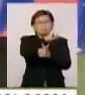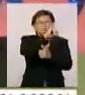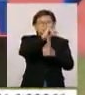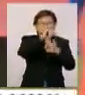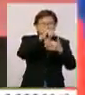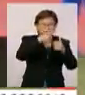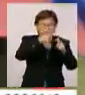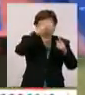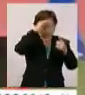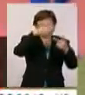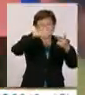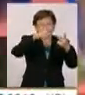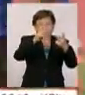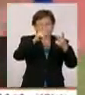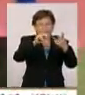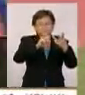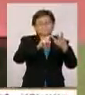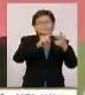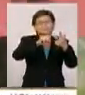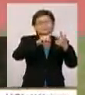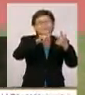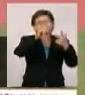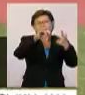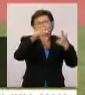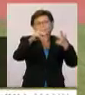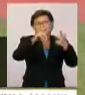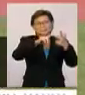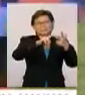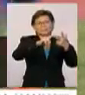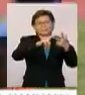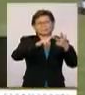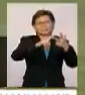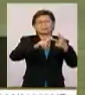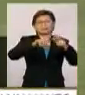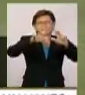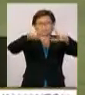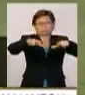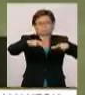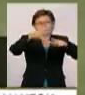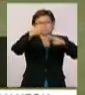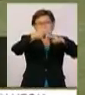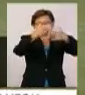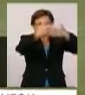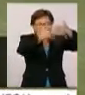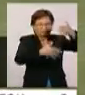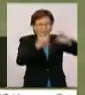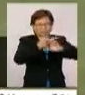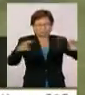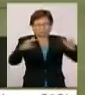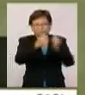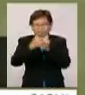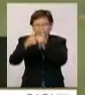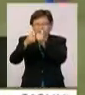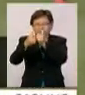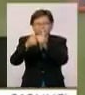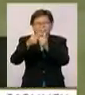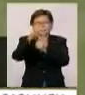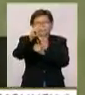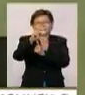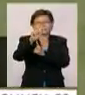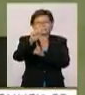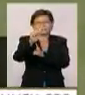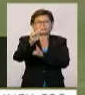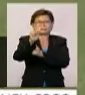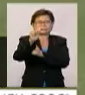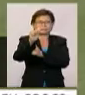Mahali Jasuli PKNS FC dan Nik Akif Syahiran Nikmat diletakkan dalam senarai bersedia bersama sama dengan Nazmi Faiz